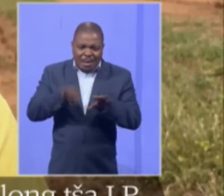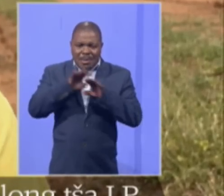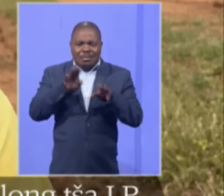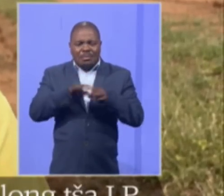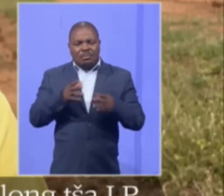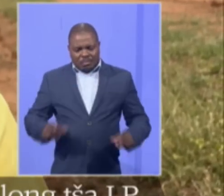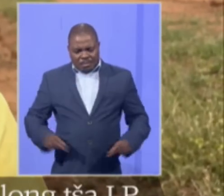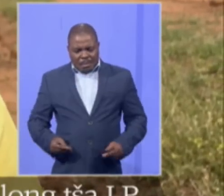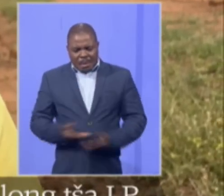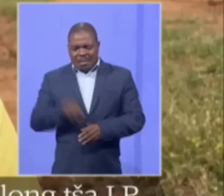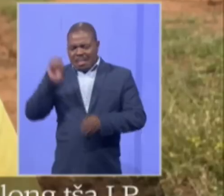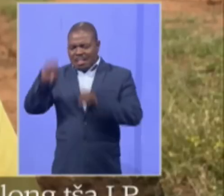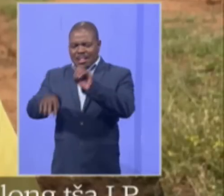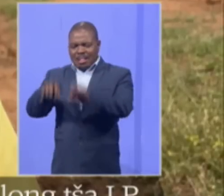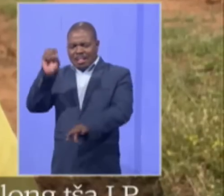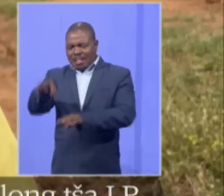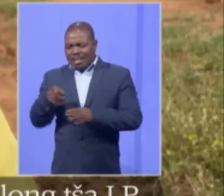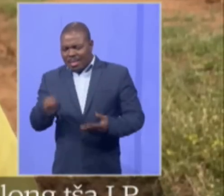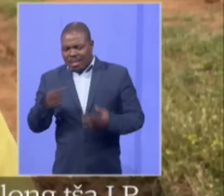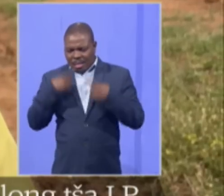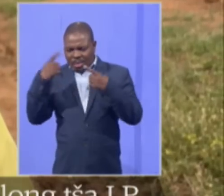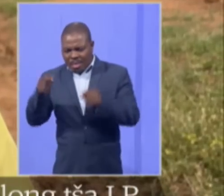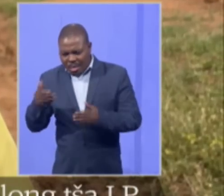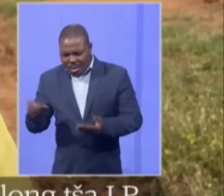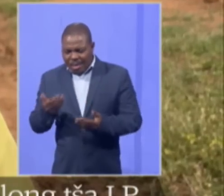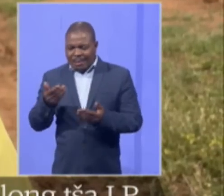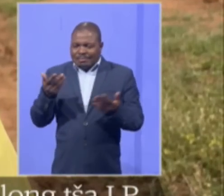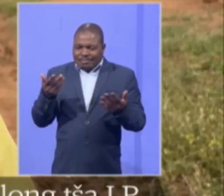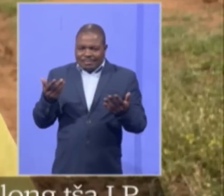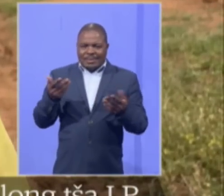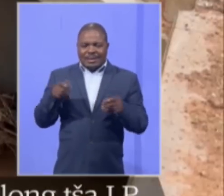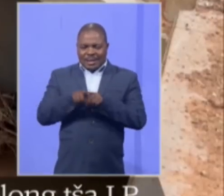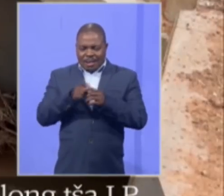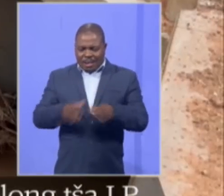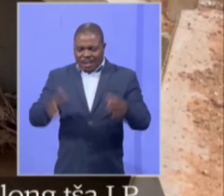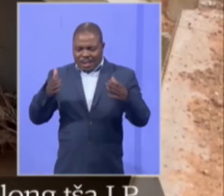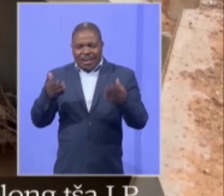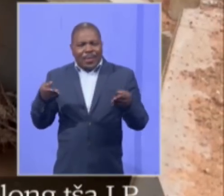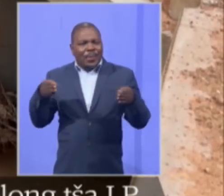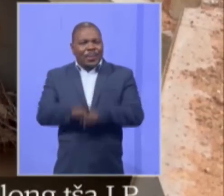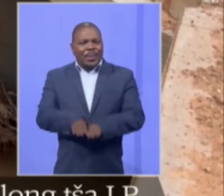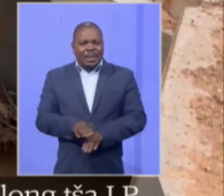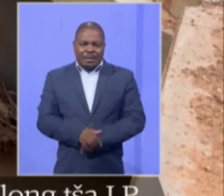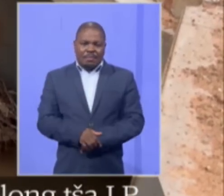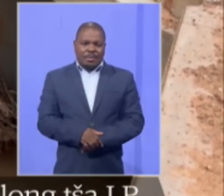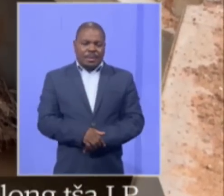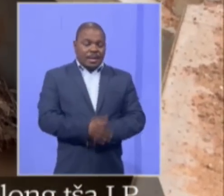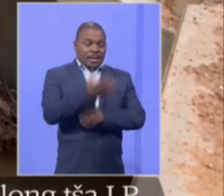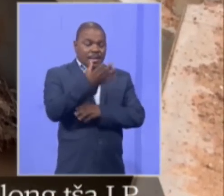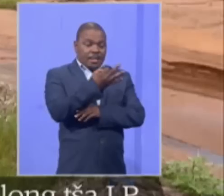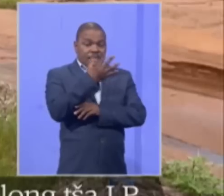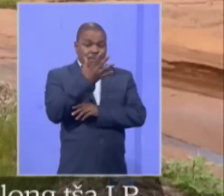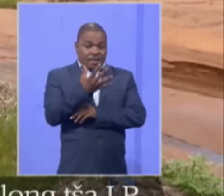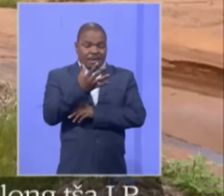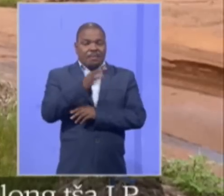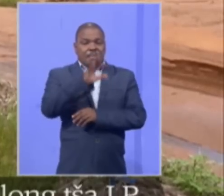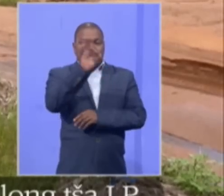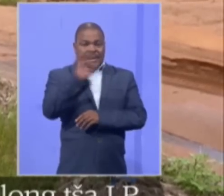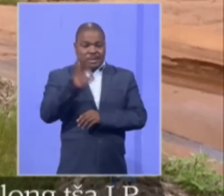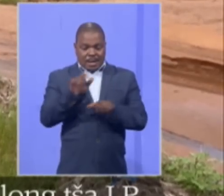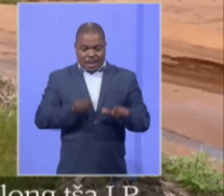ka moso gore ko ga metsi ka mola o no kry-a sediba sela ba se phušeditše. Diperesente tša go feta 35 tša badudi ba